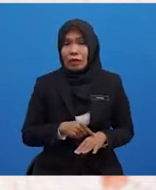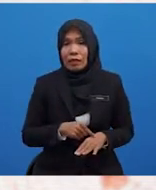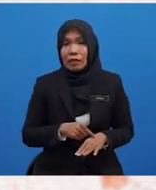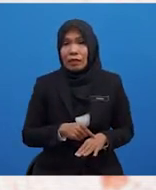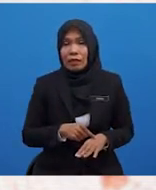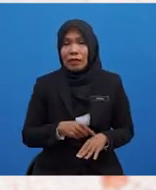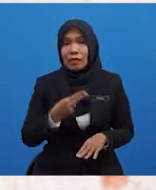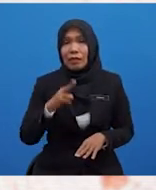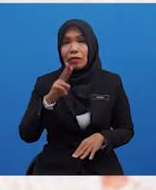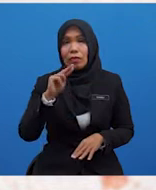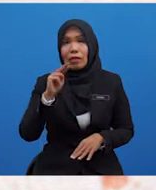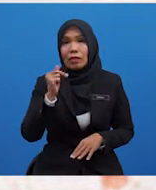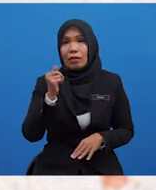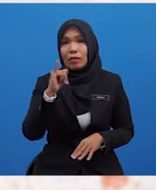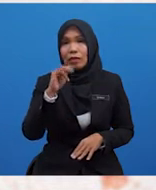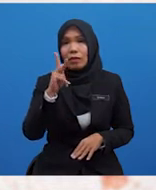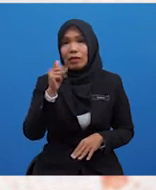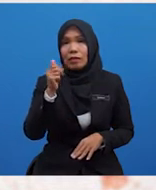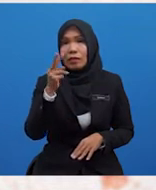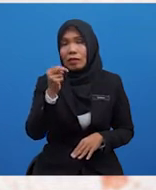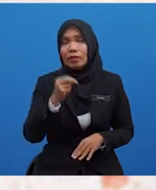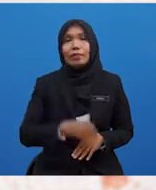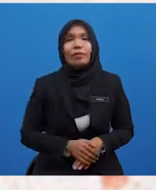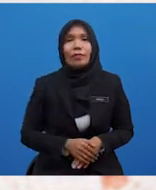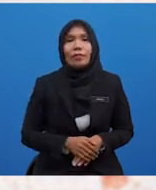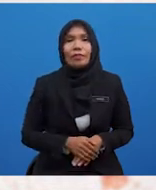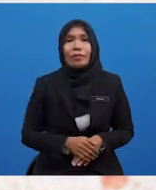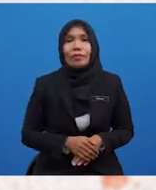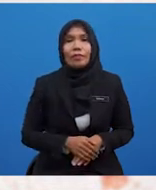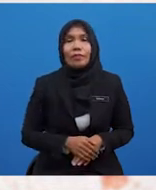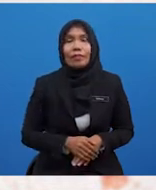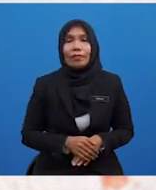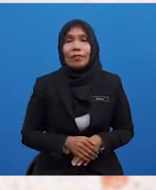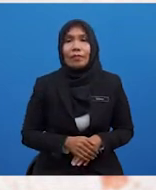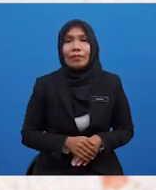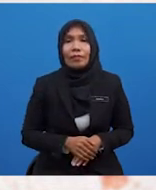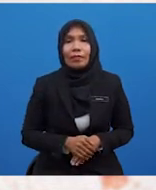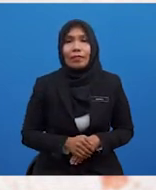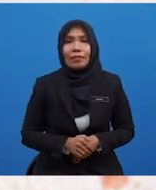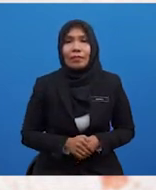telah dinyatakan pada tetulang ikan tersebut.